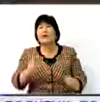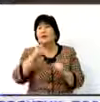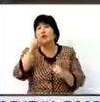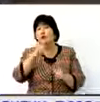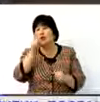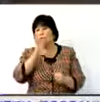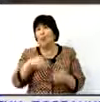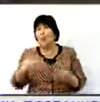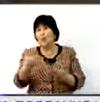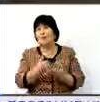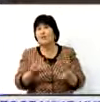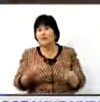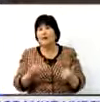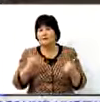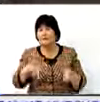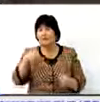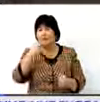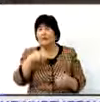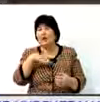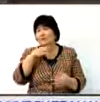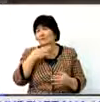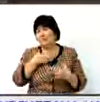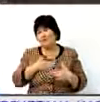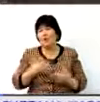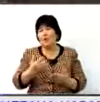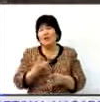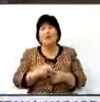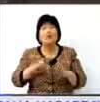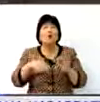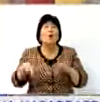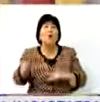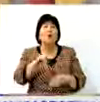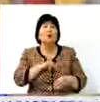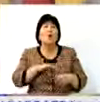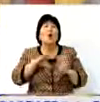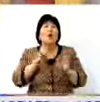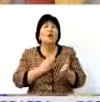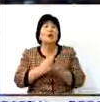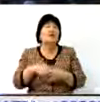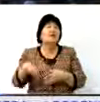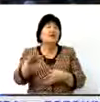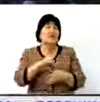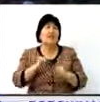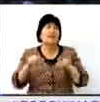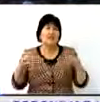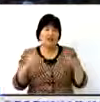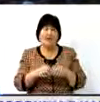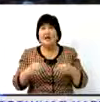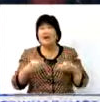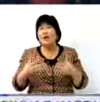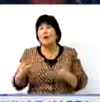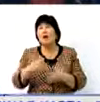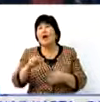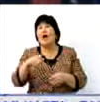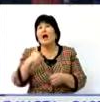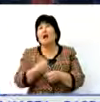Ежегодно неплохой урожай получаем. И в этом году довольны урожаем. Этот результат общего труда – общая заслуга всей бригады. На празднике урожая аким